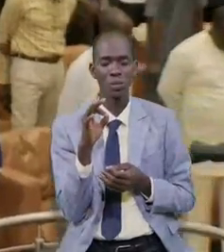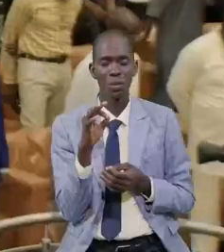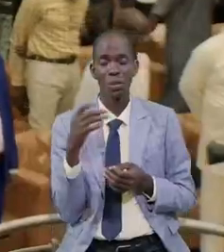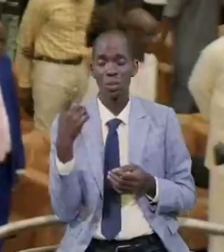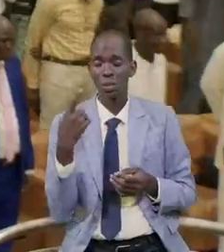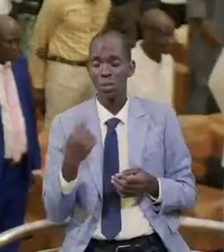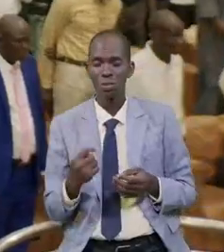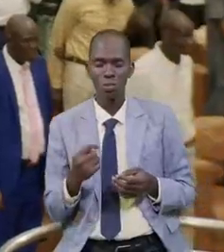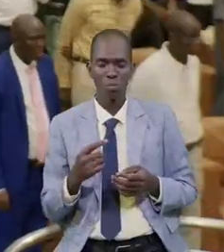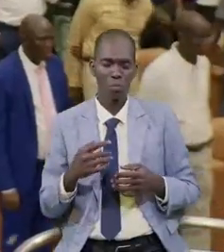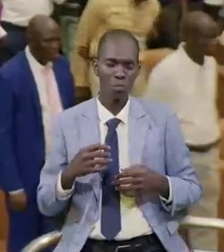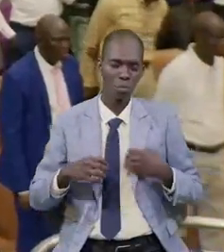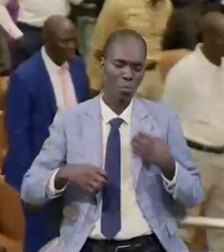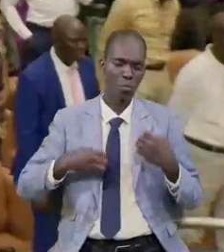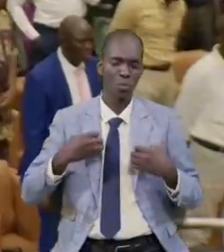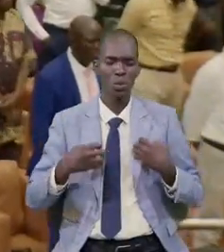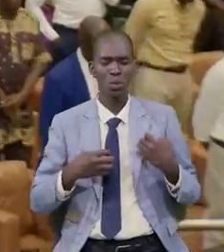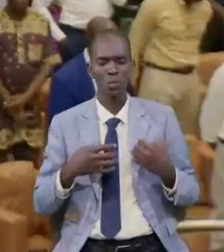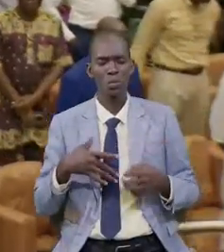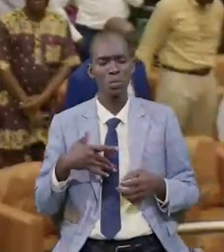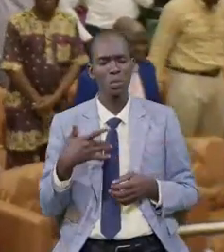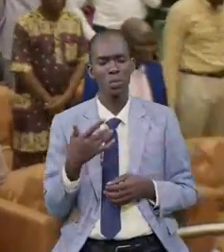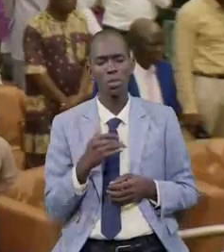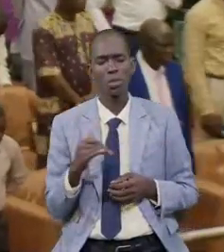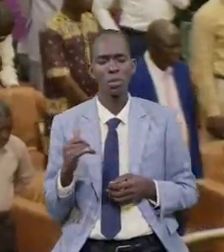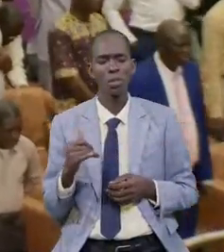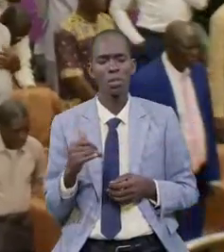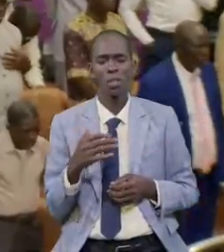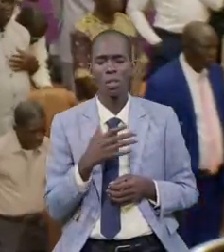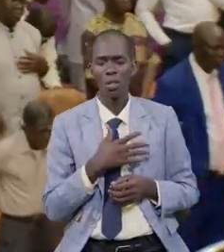de vos émotions,